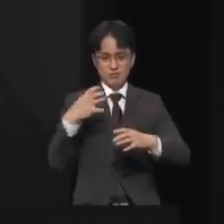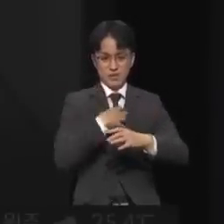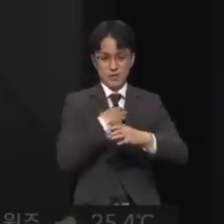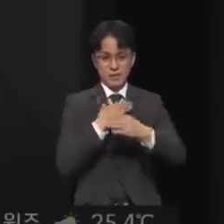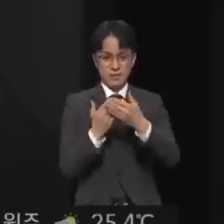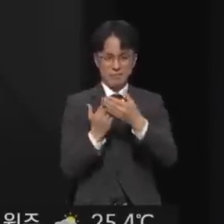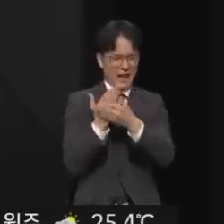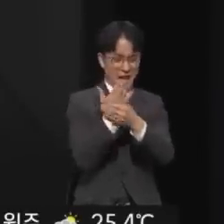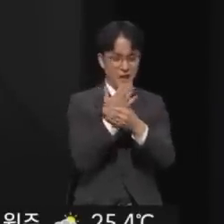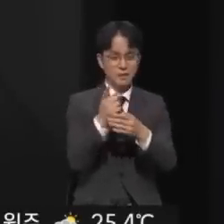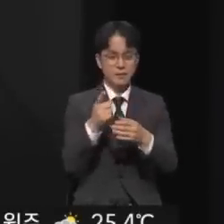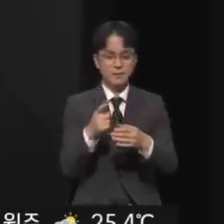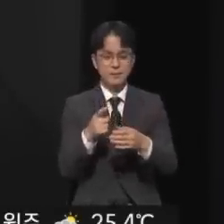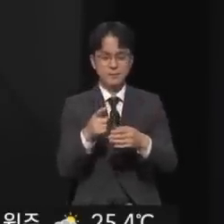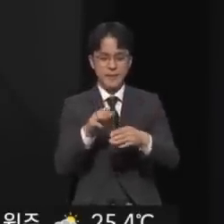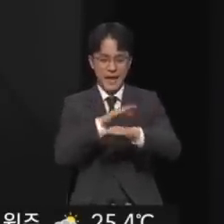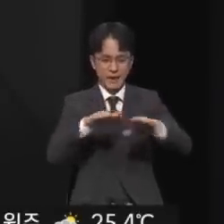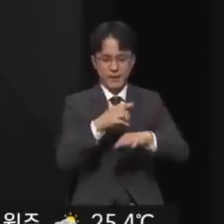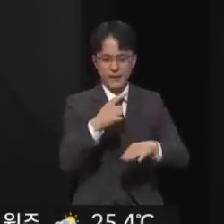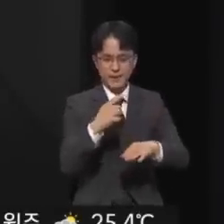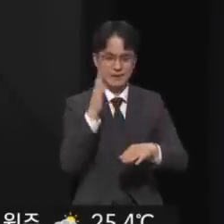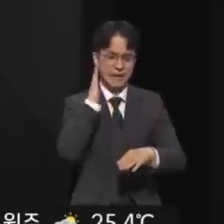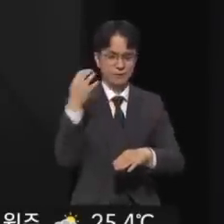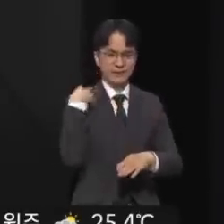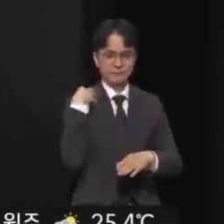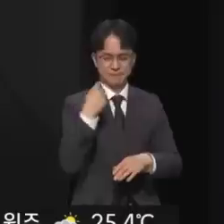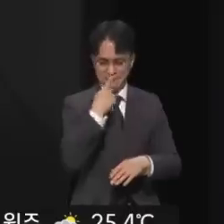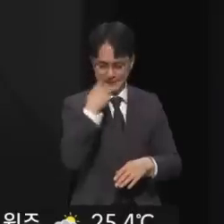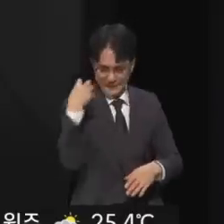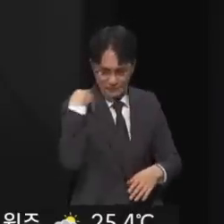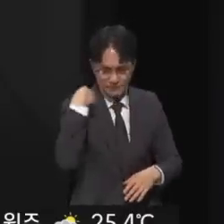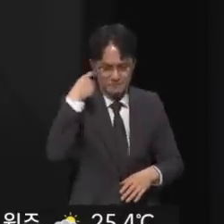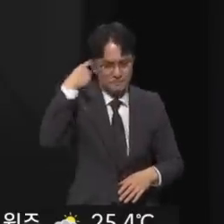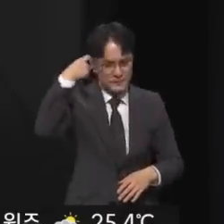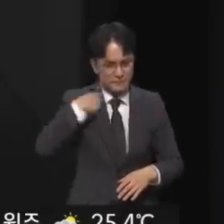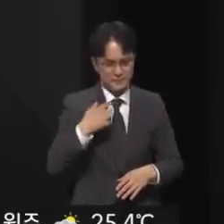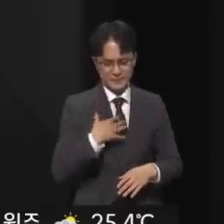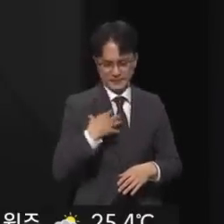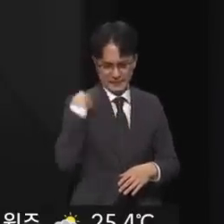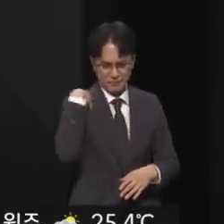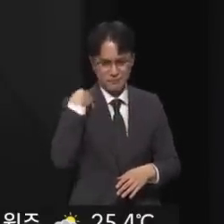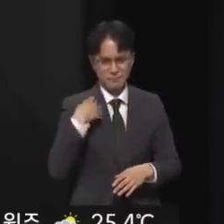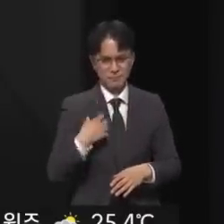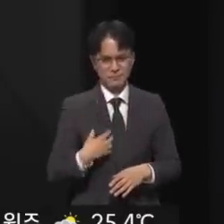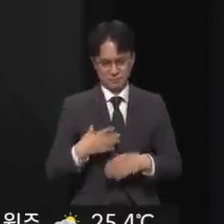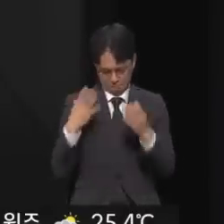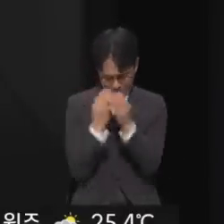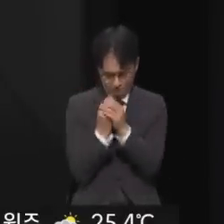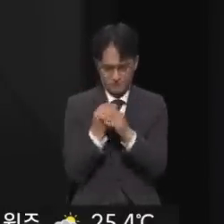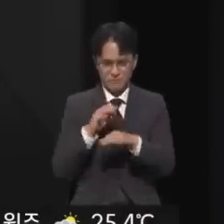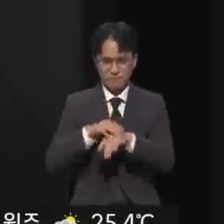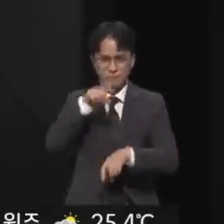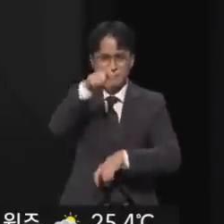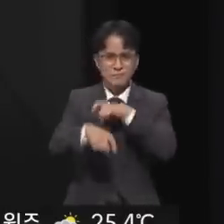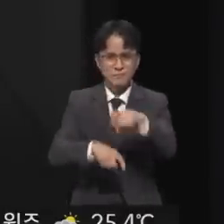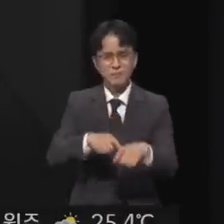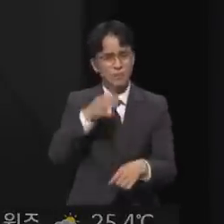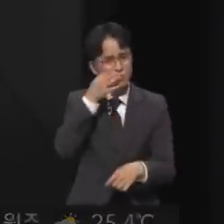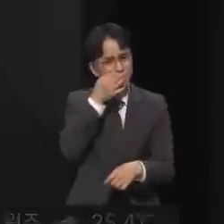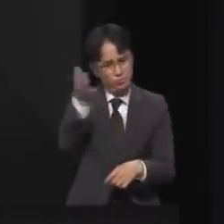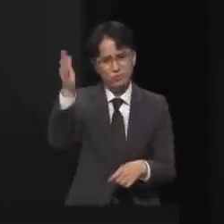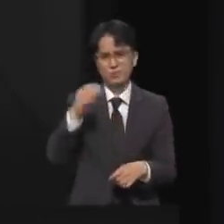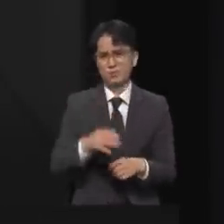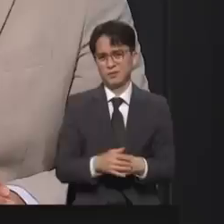무한책임을 져야 된다는 것을 본인이 더 한번 되짚어 보셔야 되지 않나 싶습니다 예 예 뭐